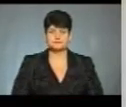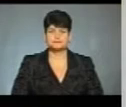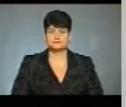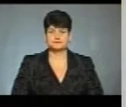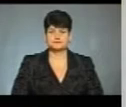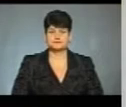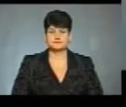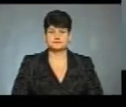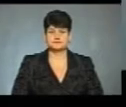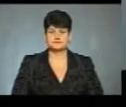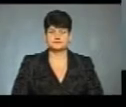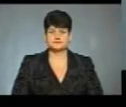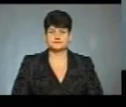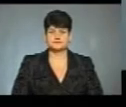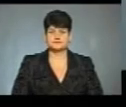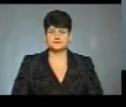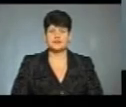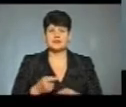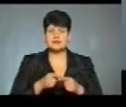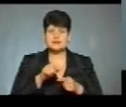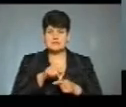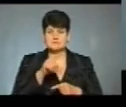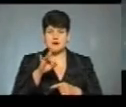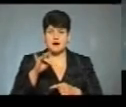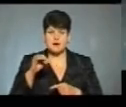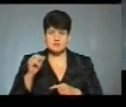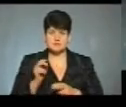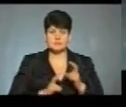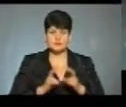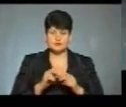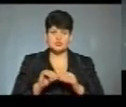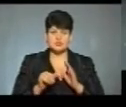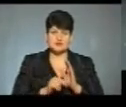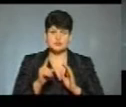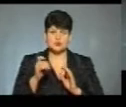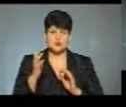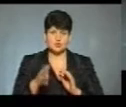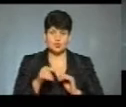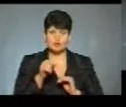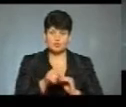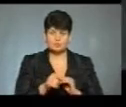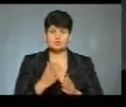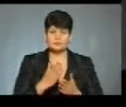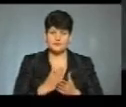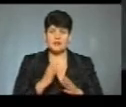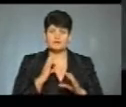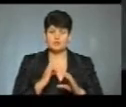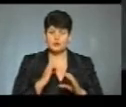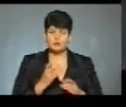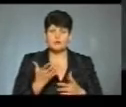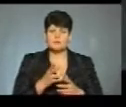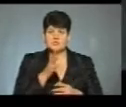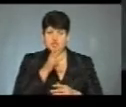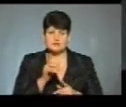Гадомської. Це Збаразьке автотранспортне підприємство 1640. Йому належить автобус, з якого під час поїздки